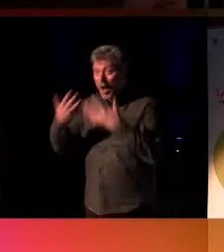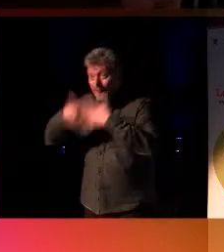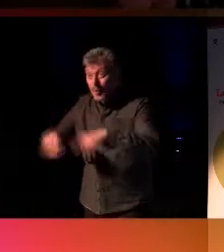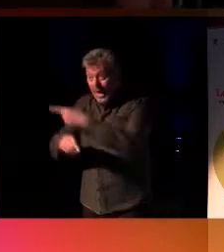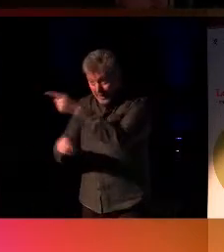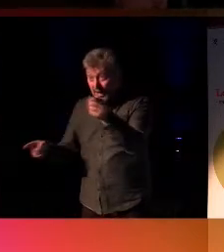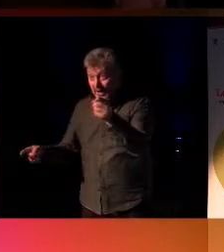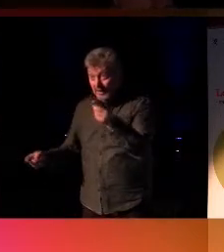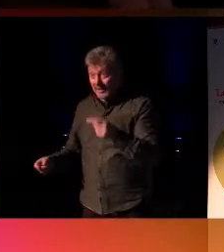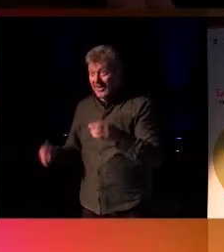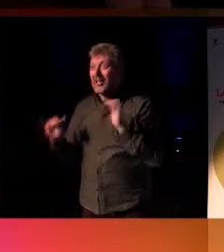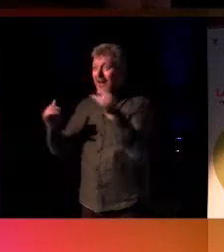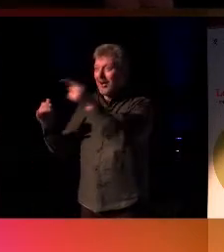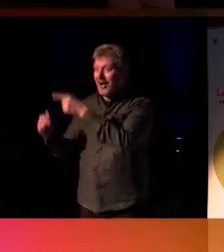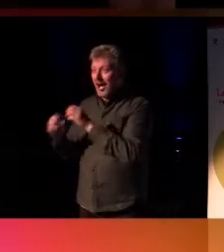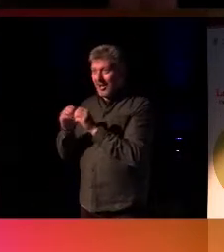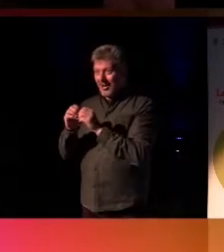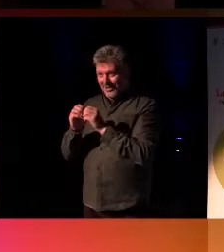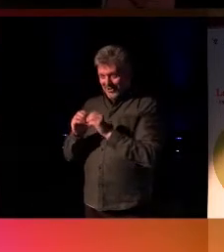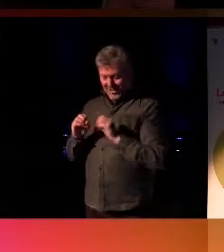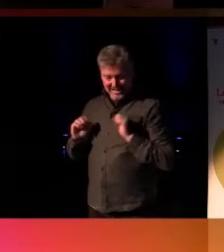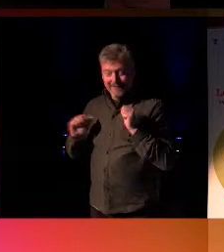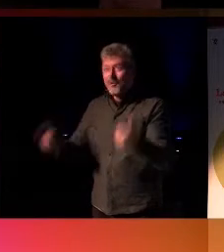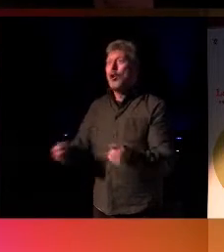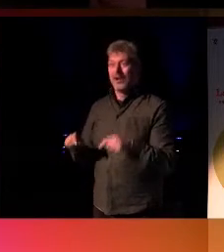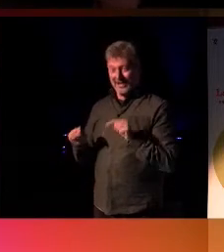eller? Klarte dere å få gjort det?